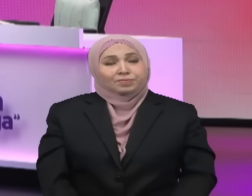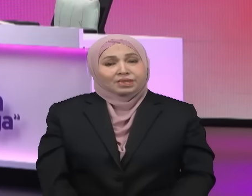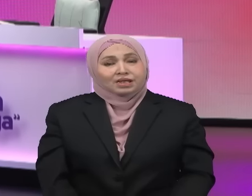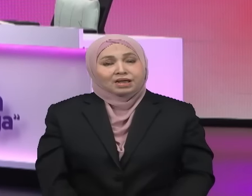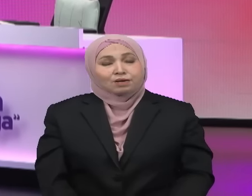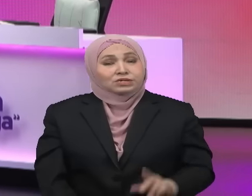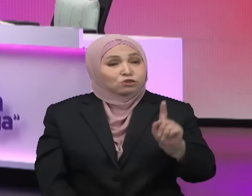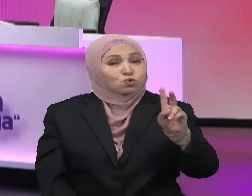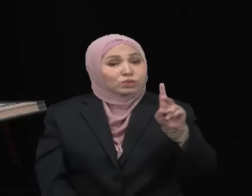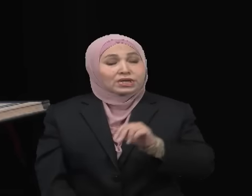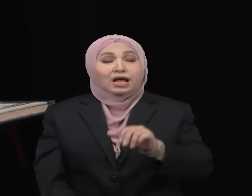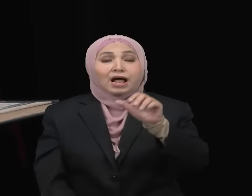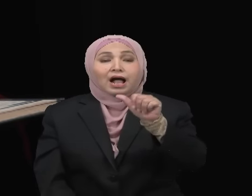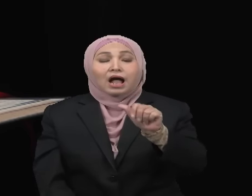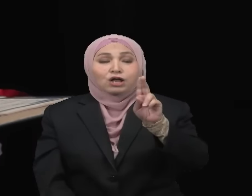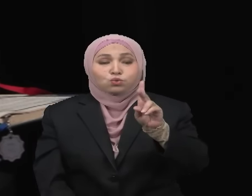وَالْجِنِّ. Satu, dua, mula.